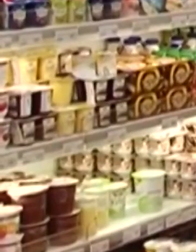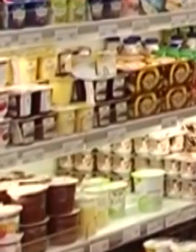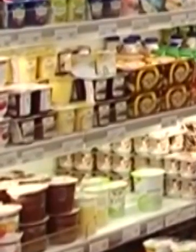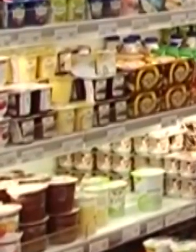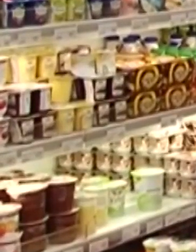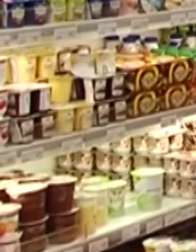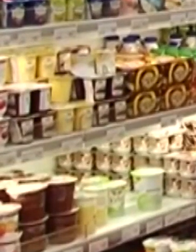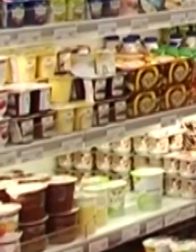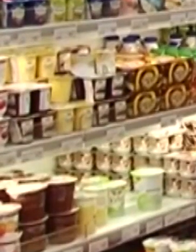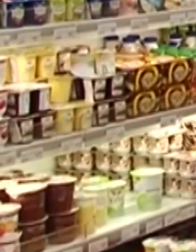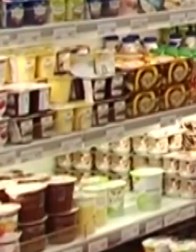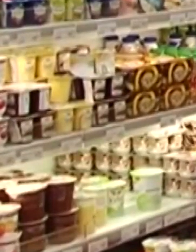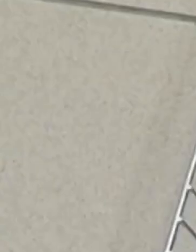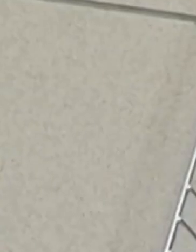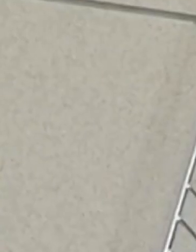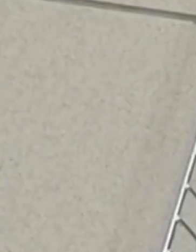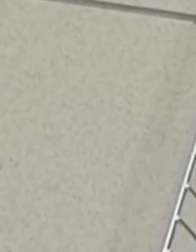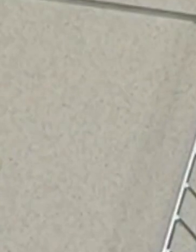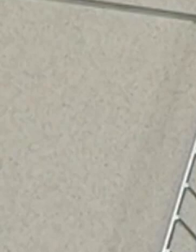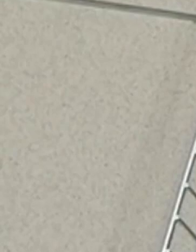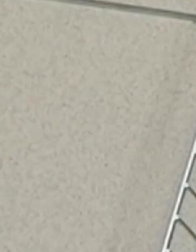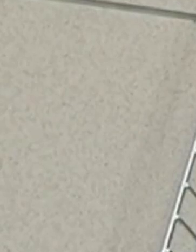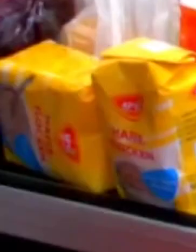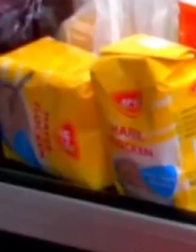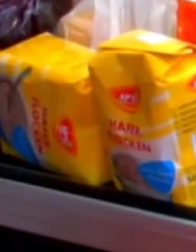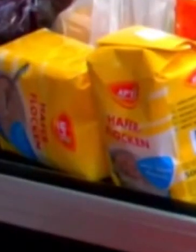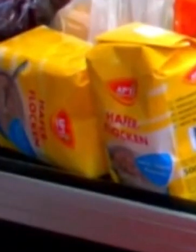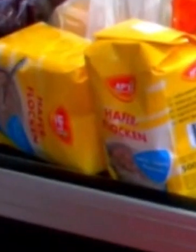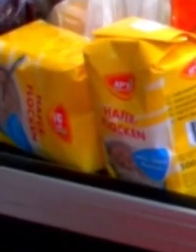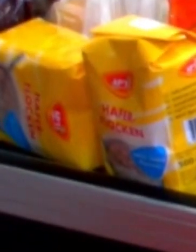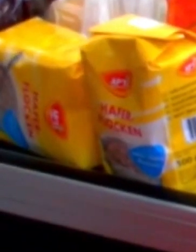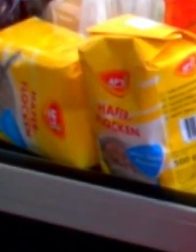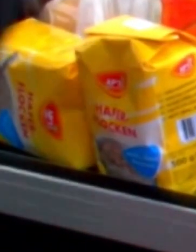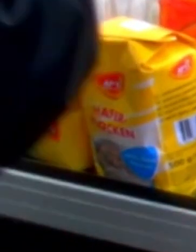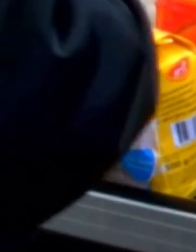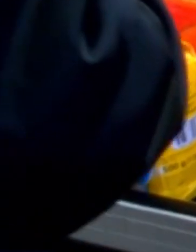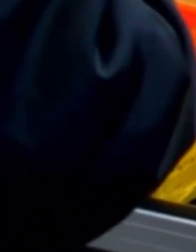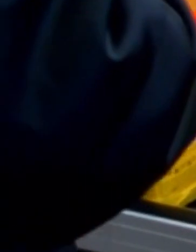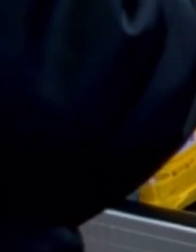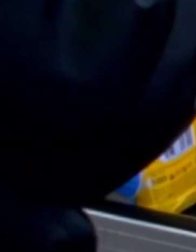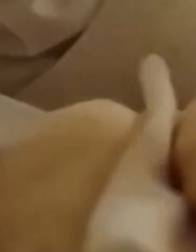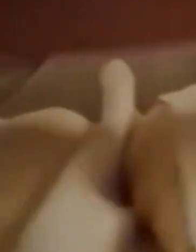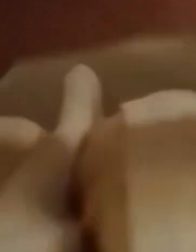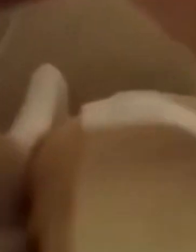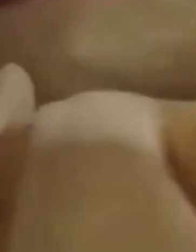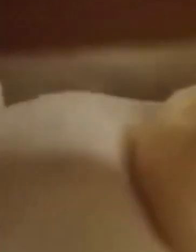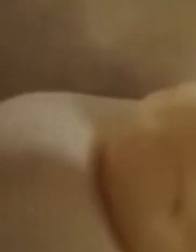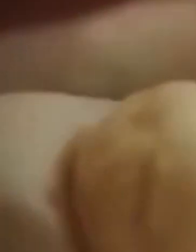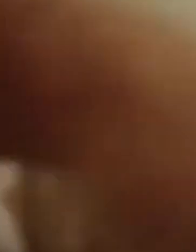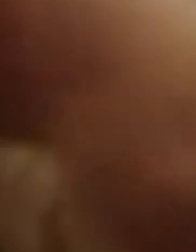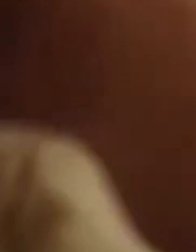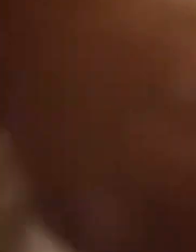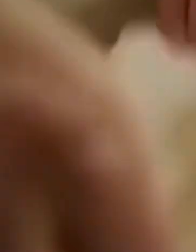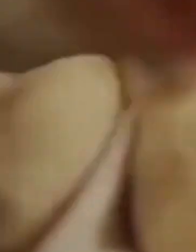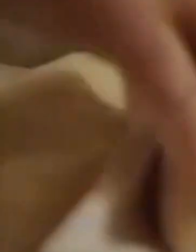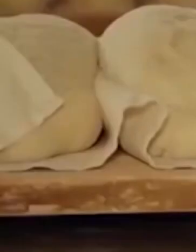produkte të tjera. Bekteshi tha se analizat e sektorit për tregti dhe të odave ekonomike kanë treguar se shumica e kompanive e